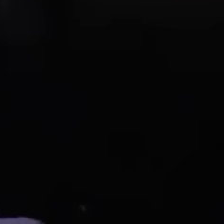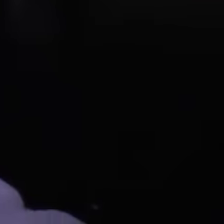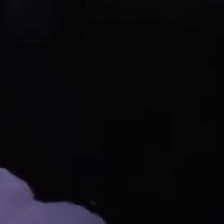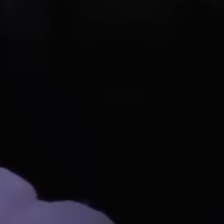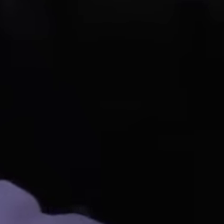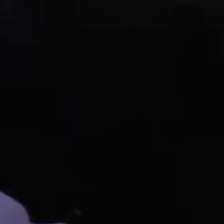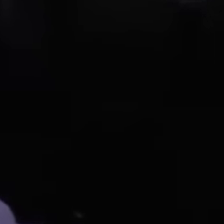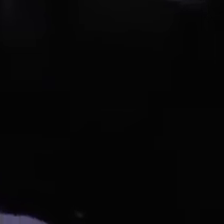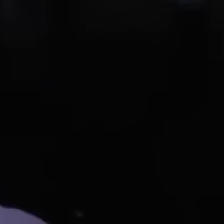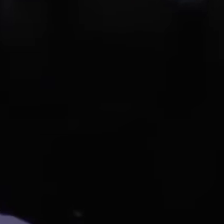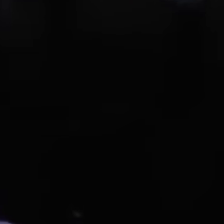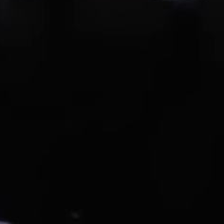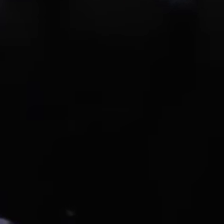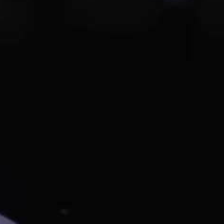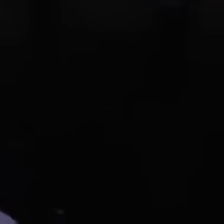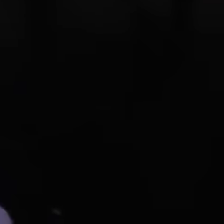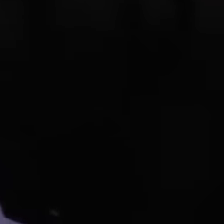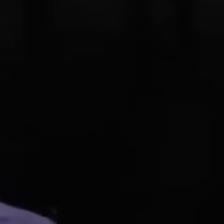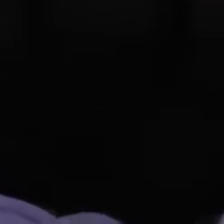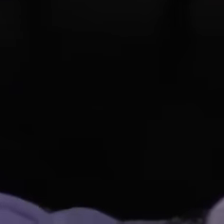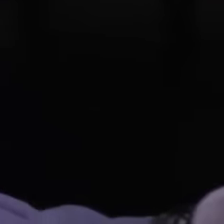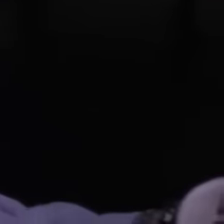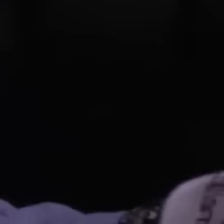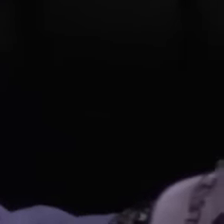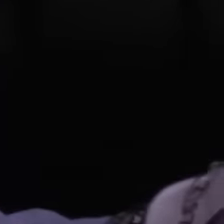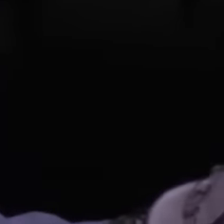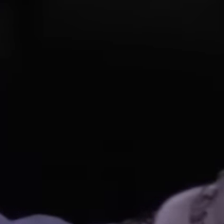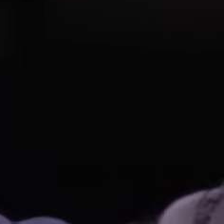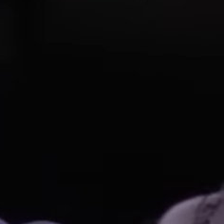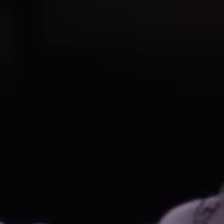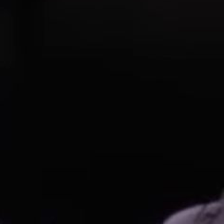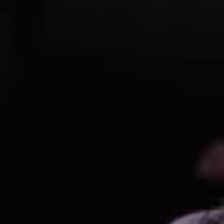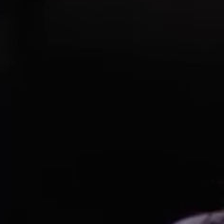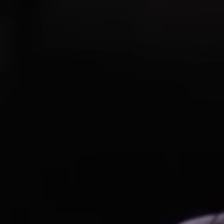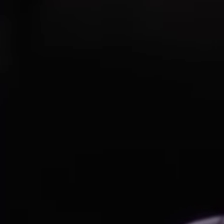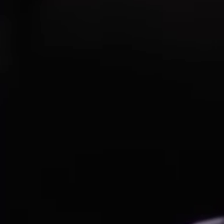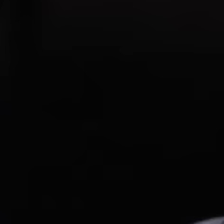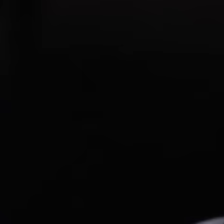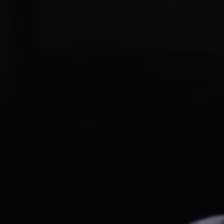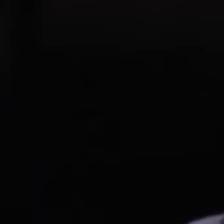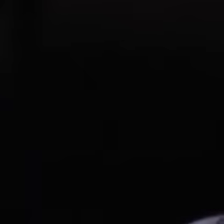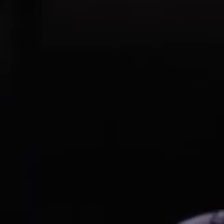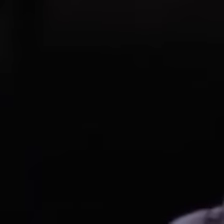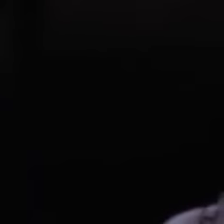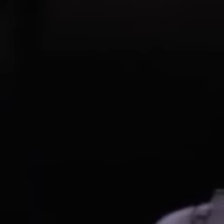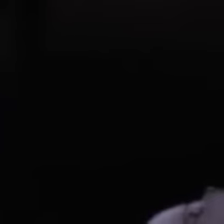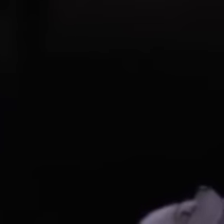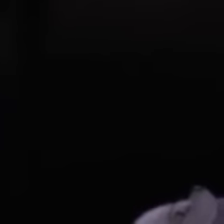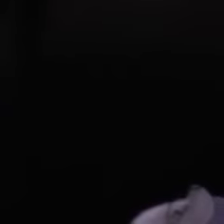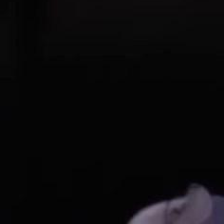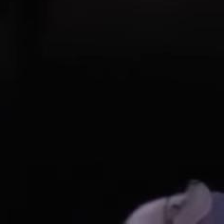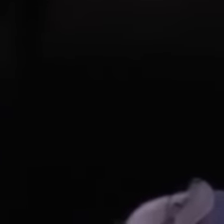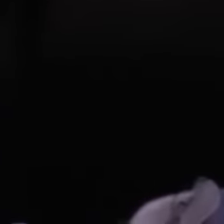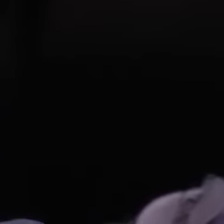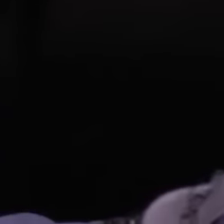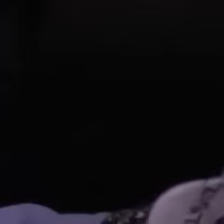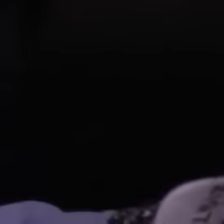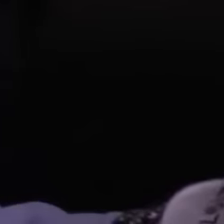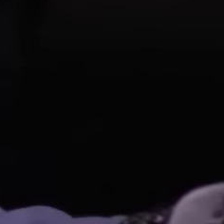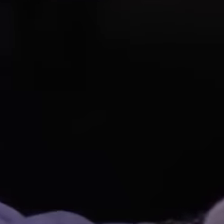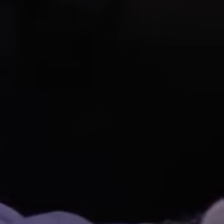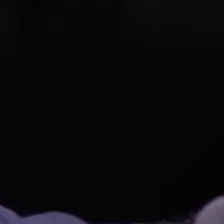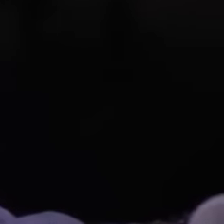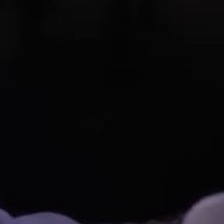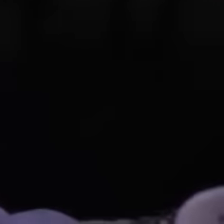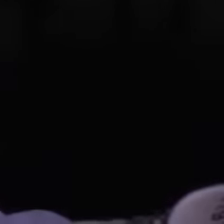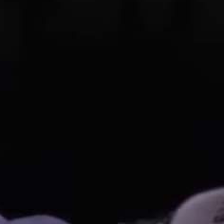kung talagang gusto po niyang makatulong, nung si Sir Rodriguez, kasi parang ang tingin po namin is Sir Talo eh. Itinapon po siya sa isang